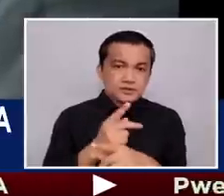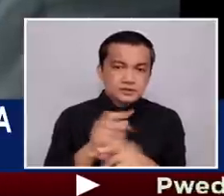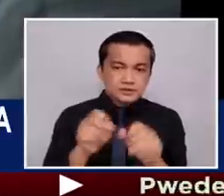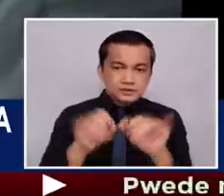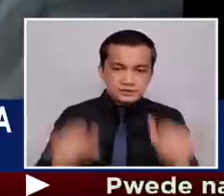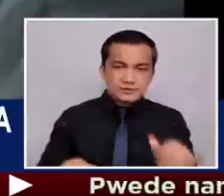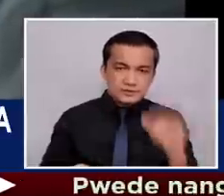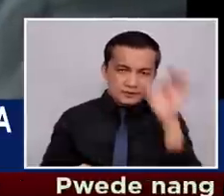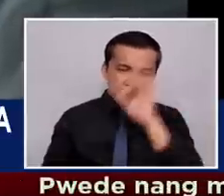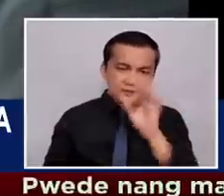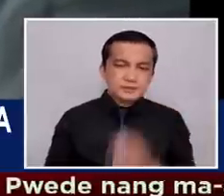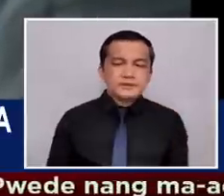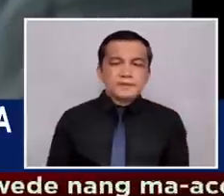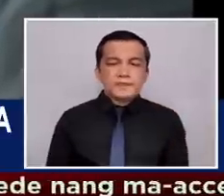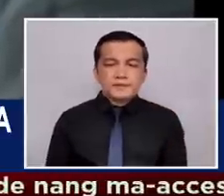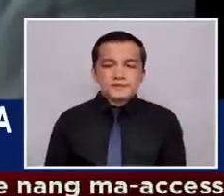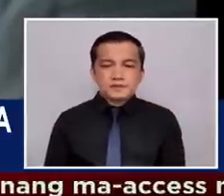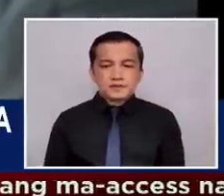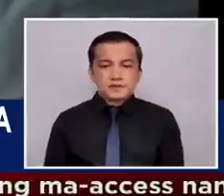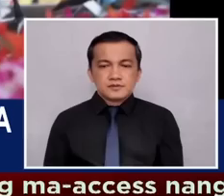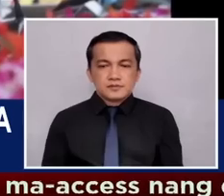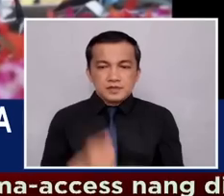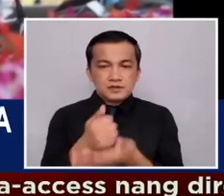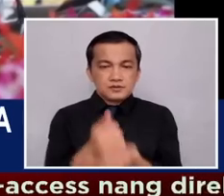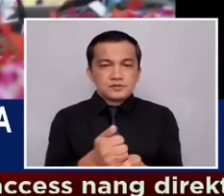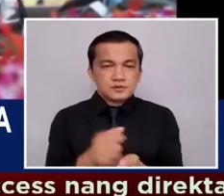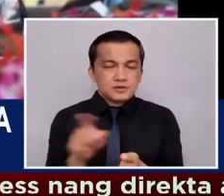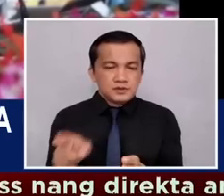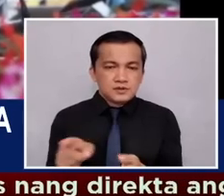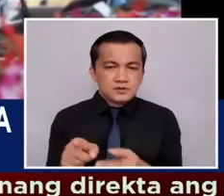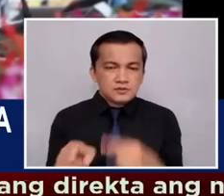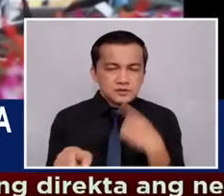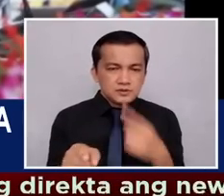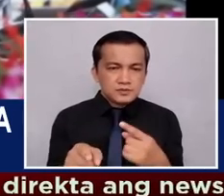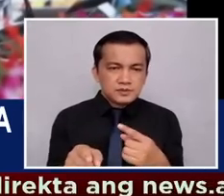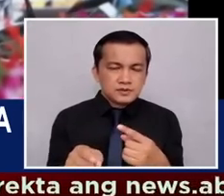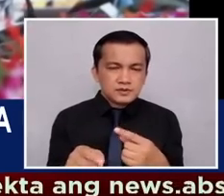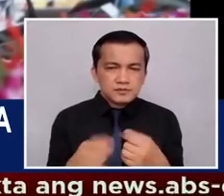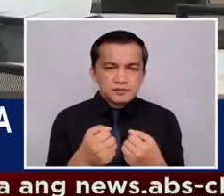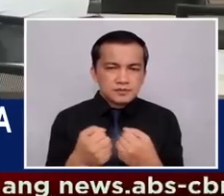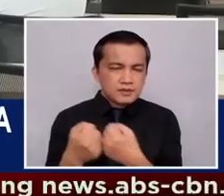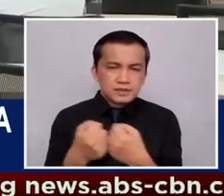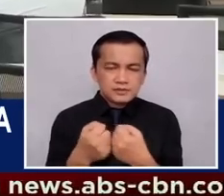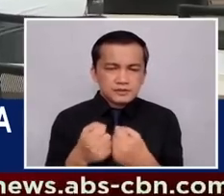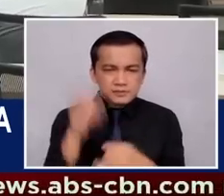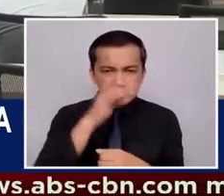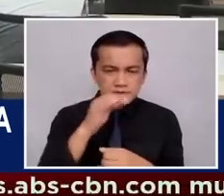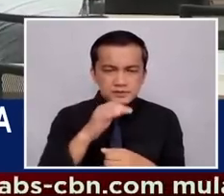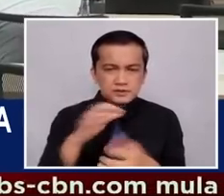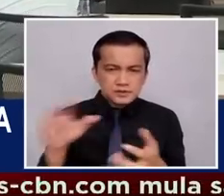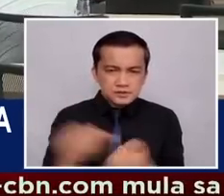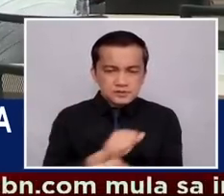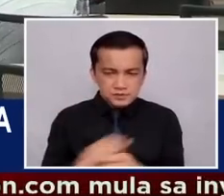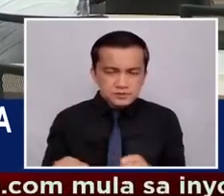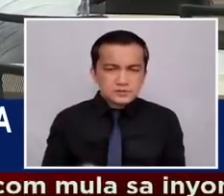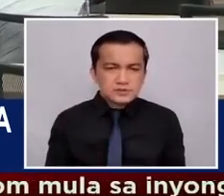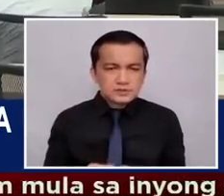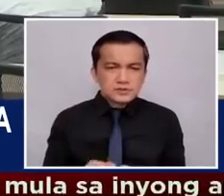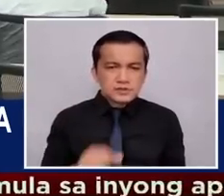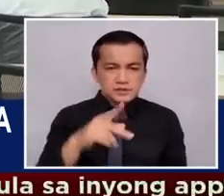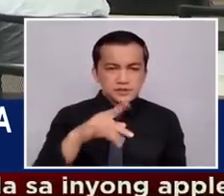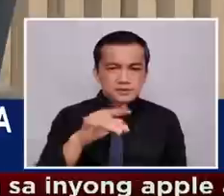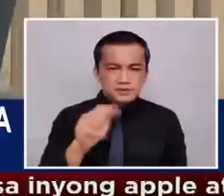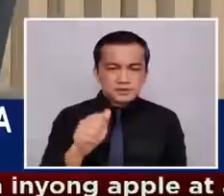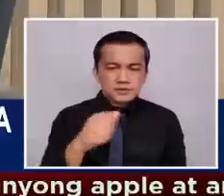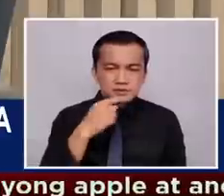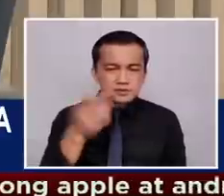Pilipino. Makatutulong rin anya ang mga ito sa pagbangon ng mga Pilipino sa panahon ng kalamidad. Sa datos ng Philippine Statistics Authority